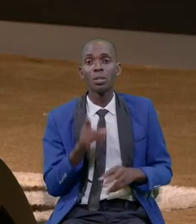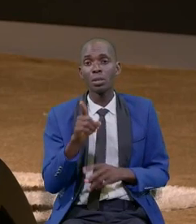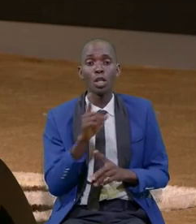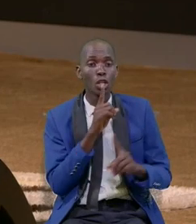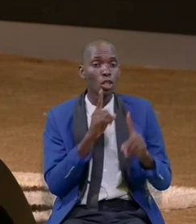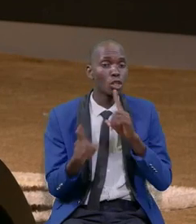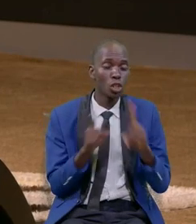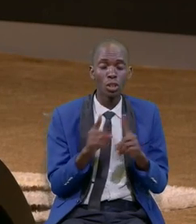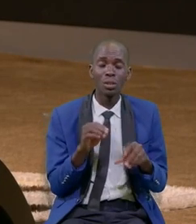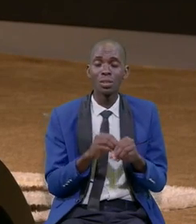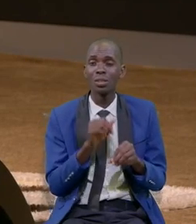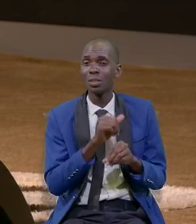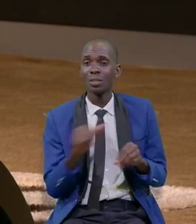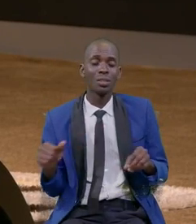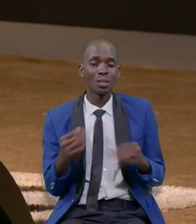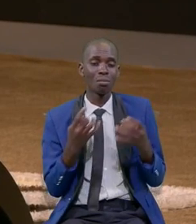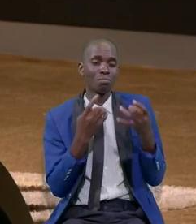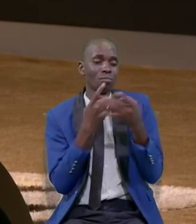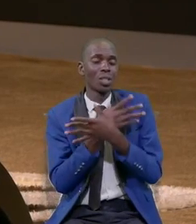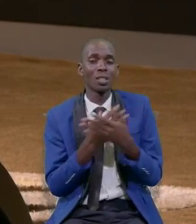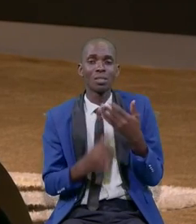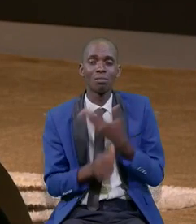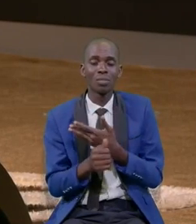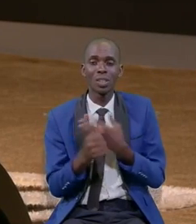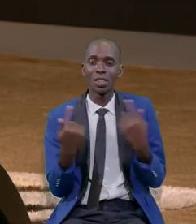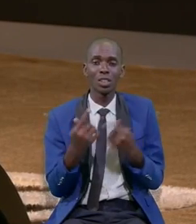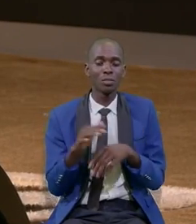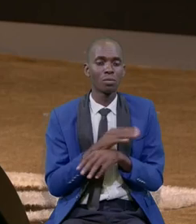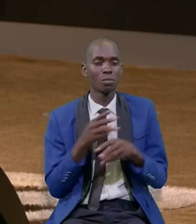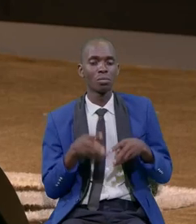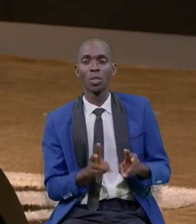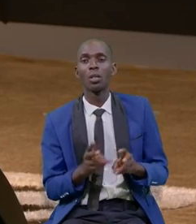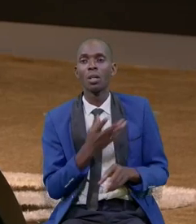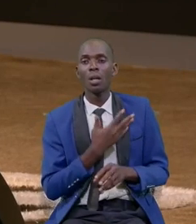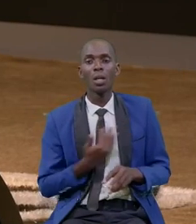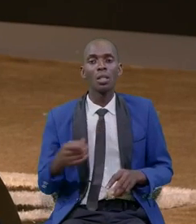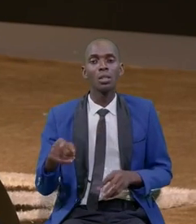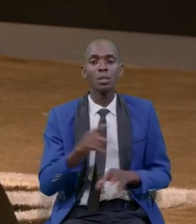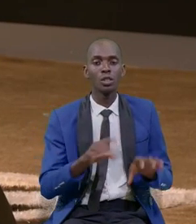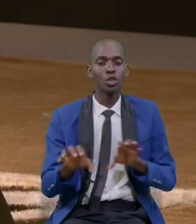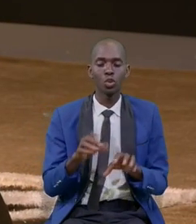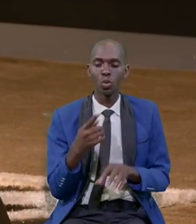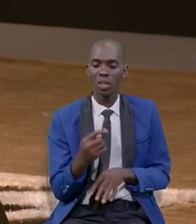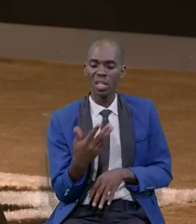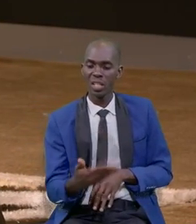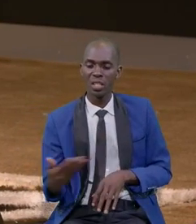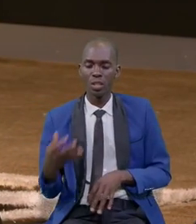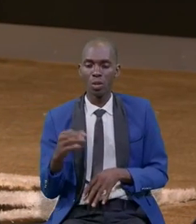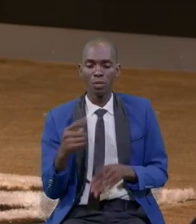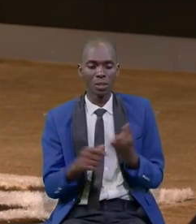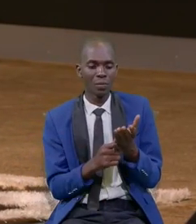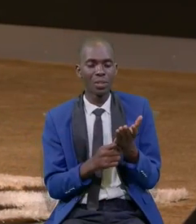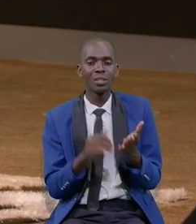parlent. Ils disent des choses abominables. Et ils font des choses de la chair qui sont